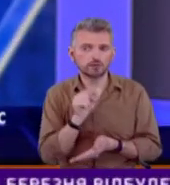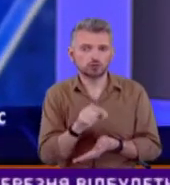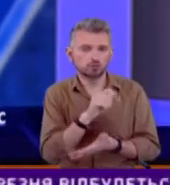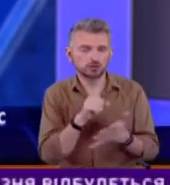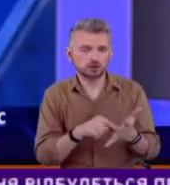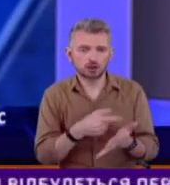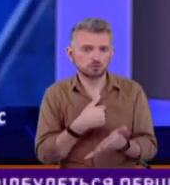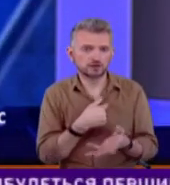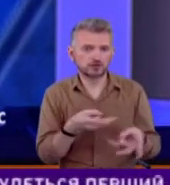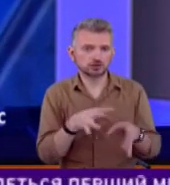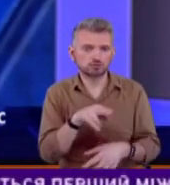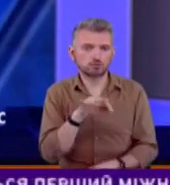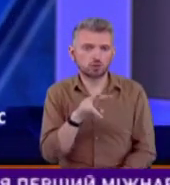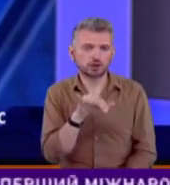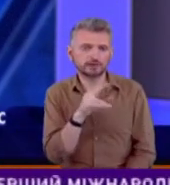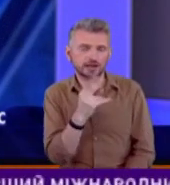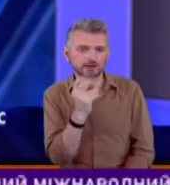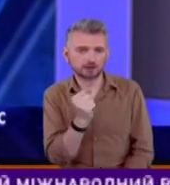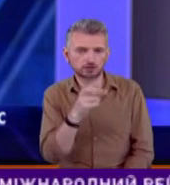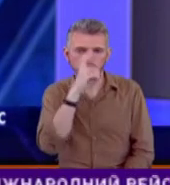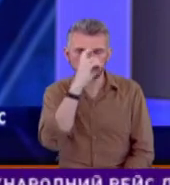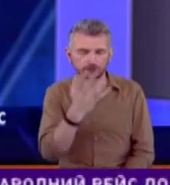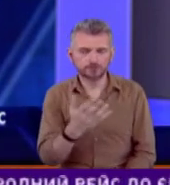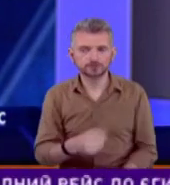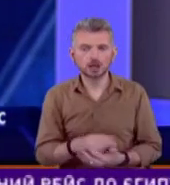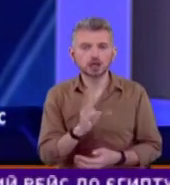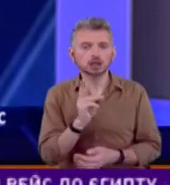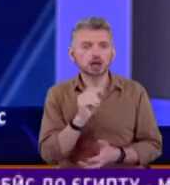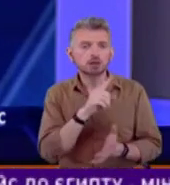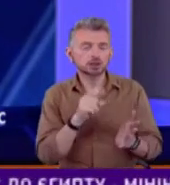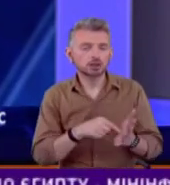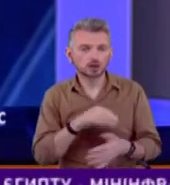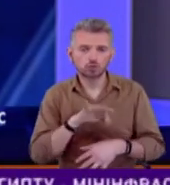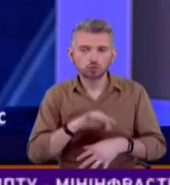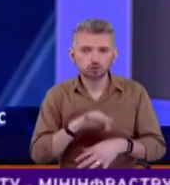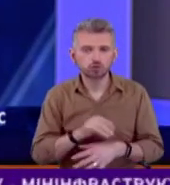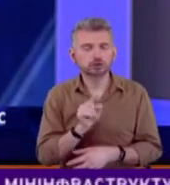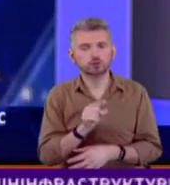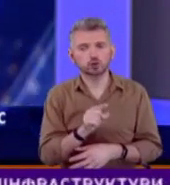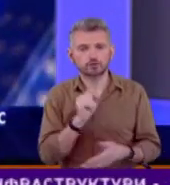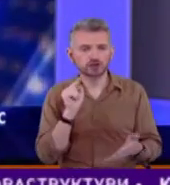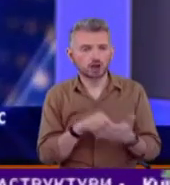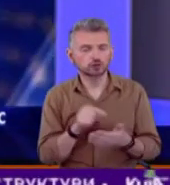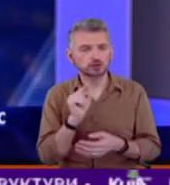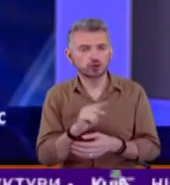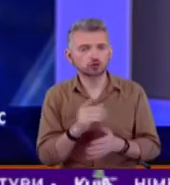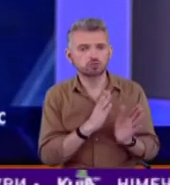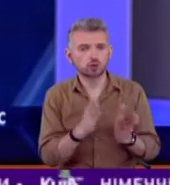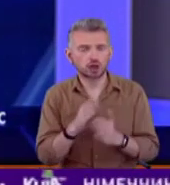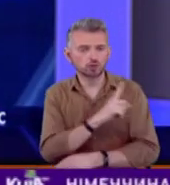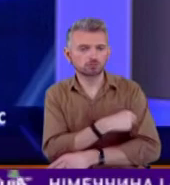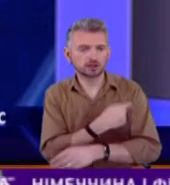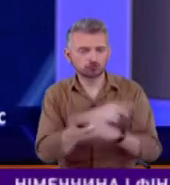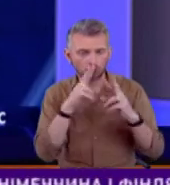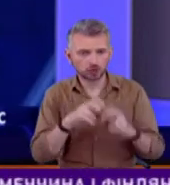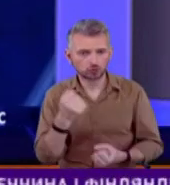залишаємося поліцейською державою. І третє питання, воно болюче, воно якби вказує на те, що порядок медичного огляду